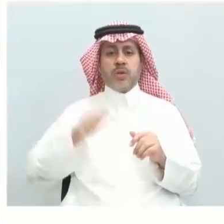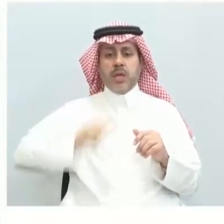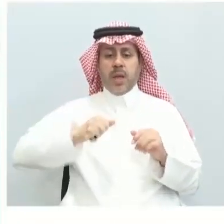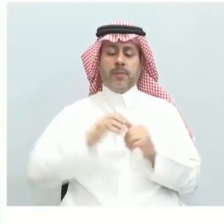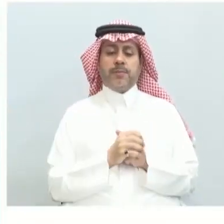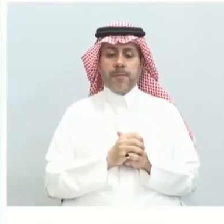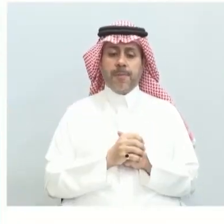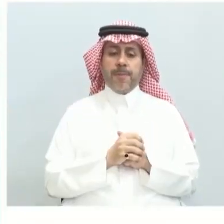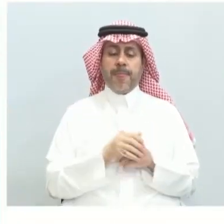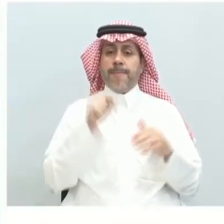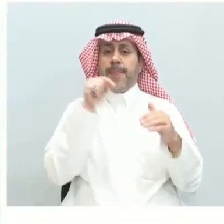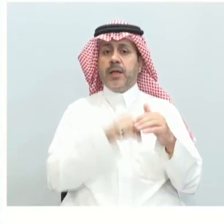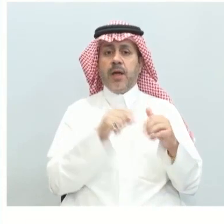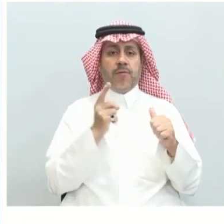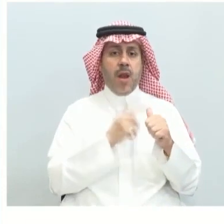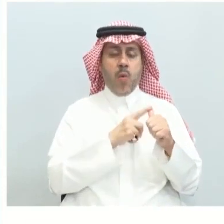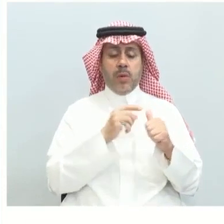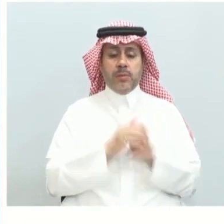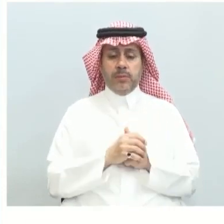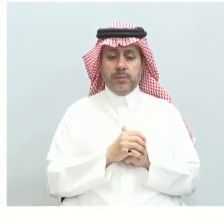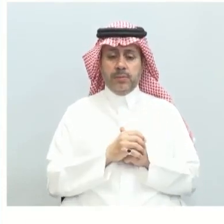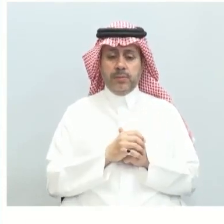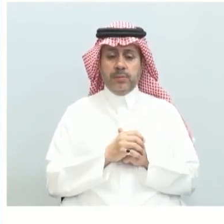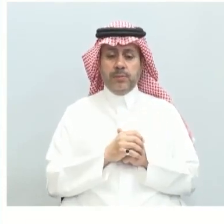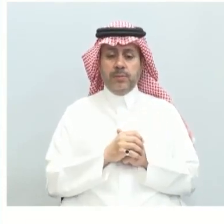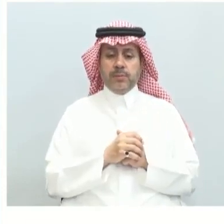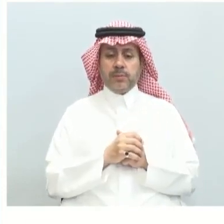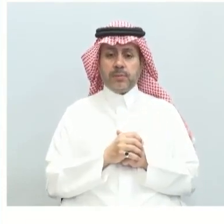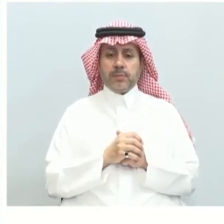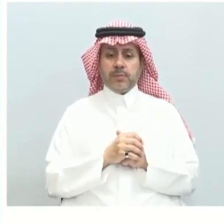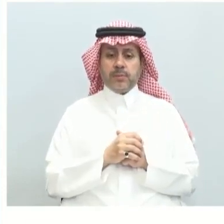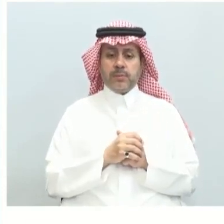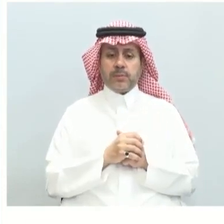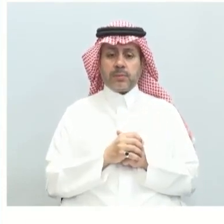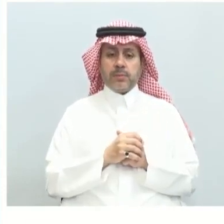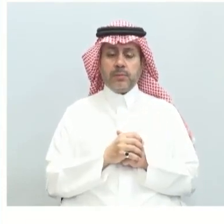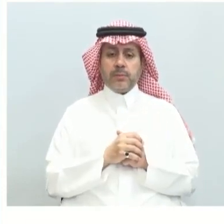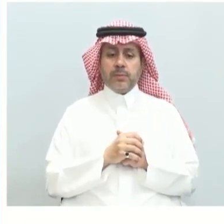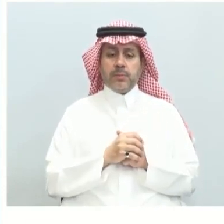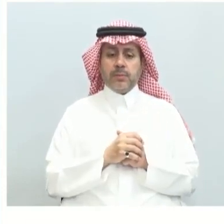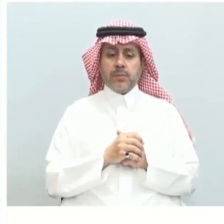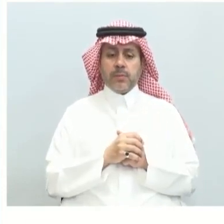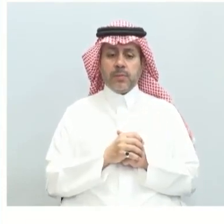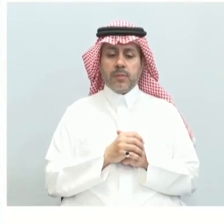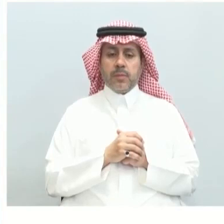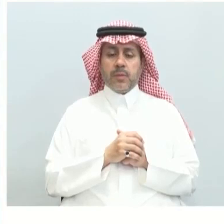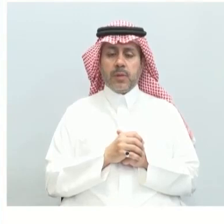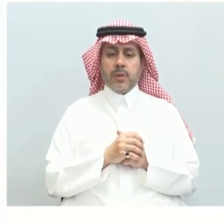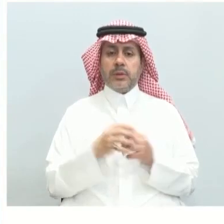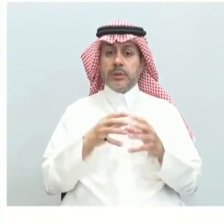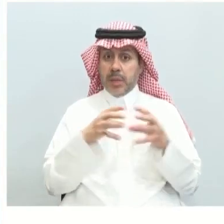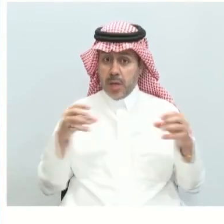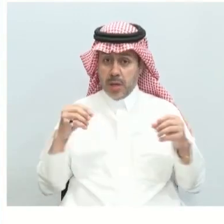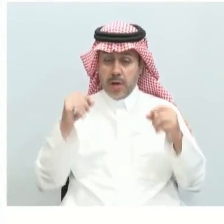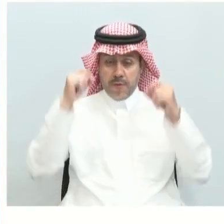ومع الاهداف المرسومه لدرسنا اول هدف اسم واياكم الى تحقيقه هو